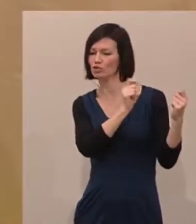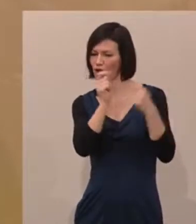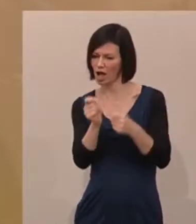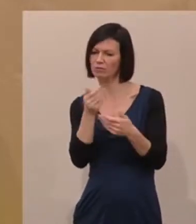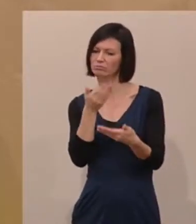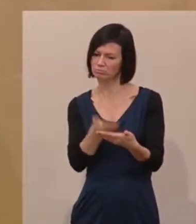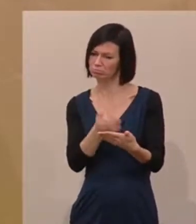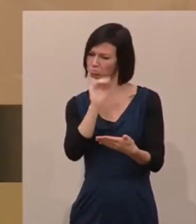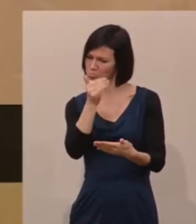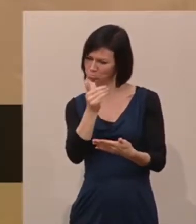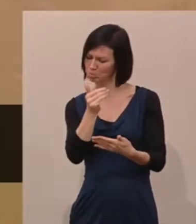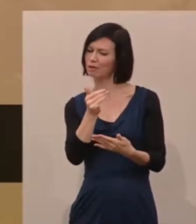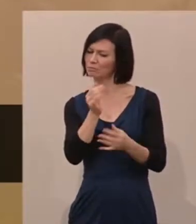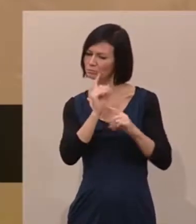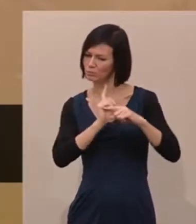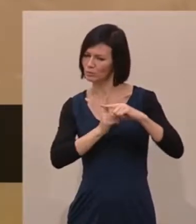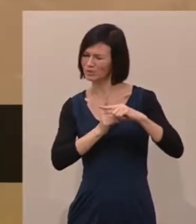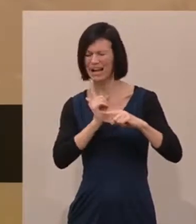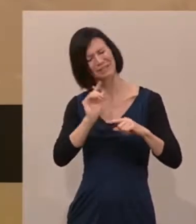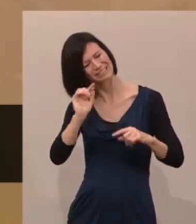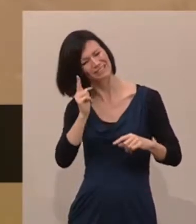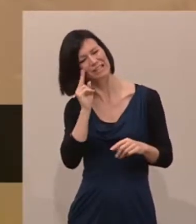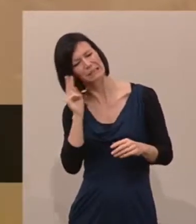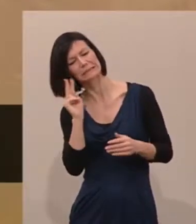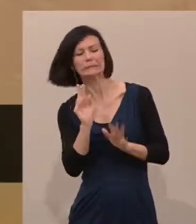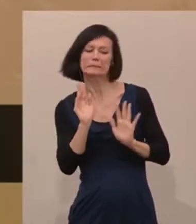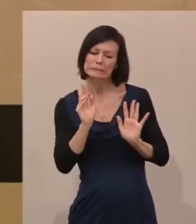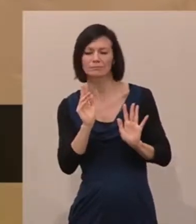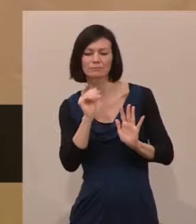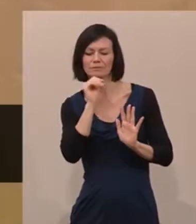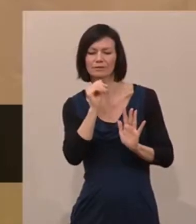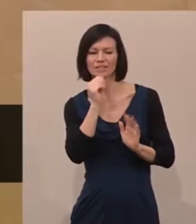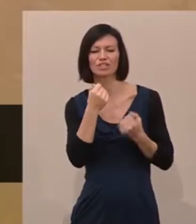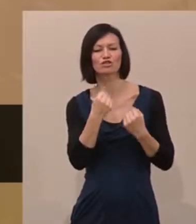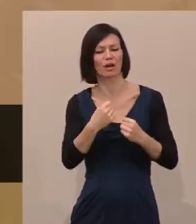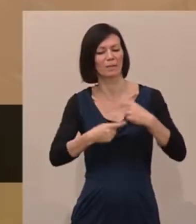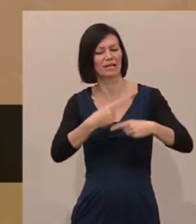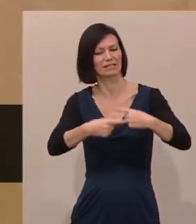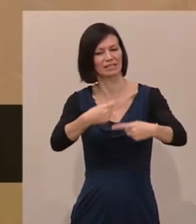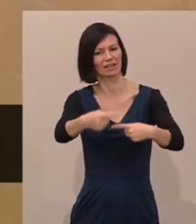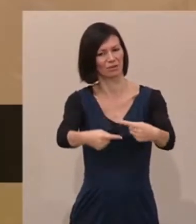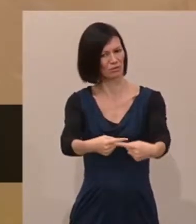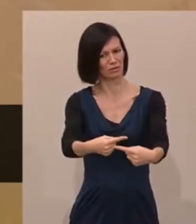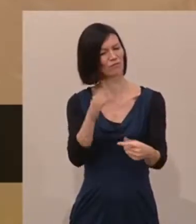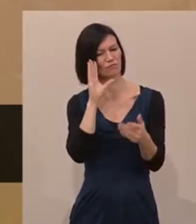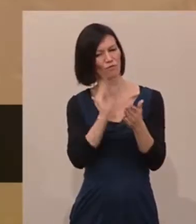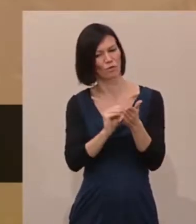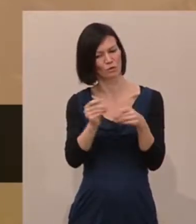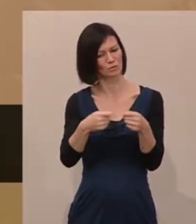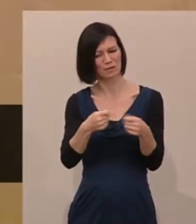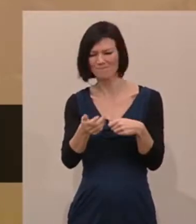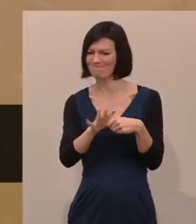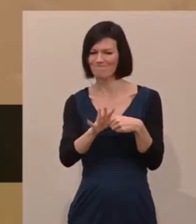überzeugend. Auf den zweiten Blick führt er aber nicht zu einer Stabilisierung des Wohnungsmarktes. Und er